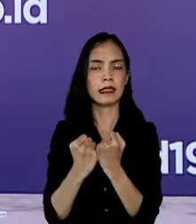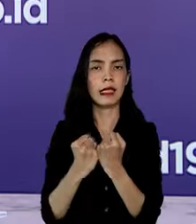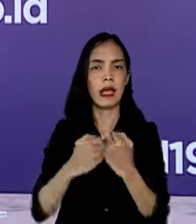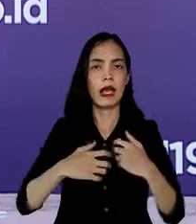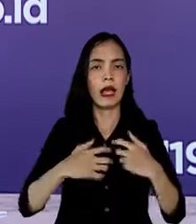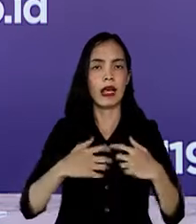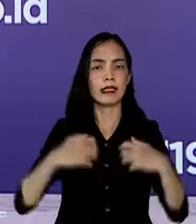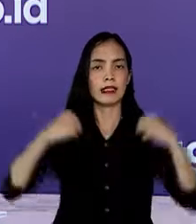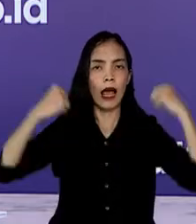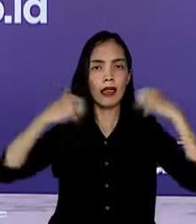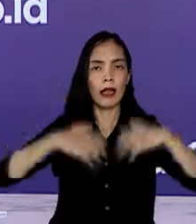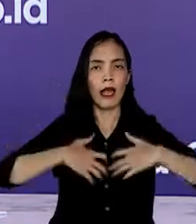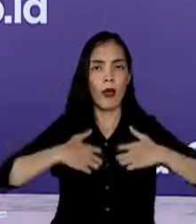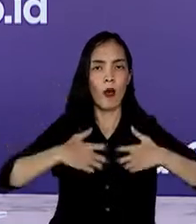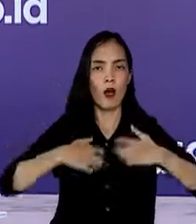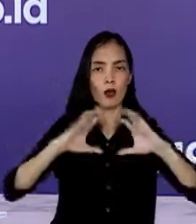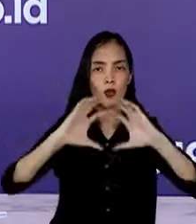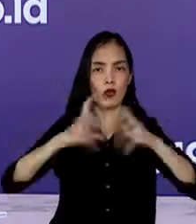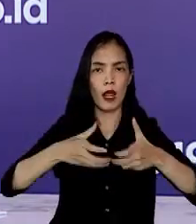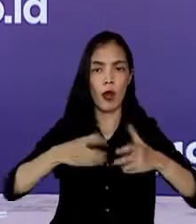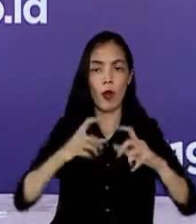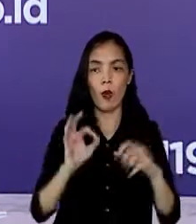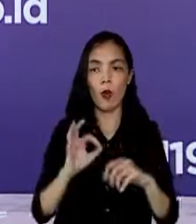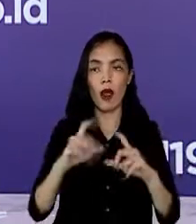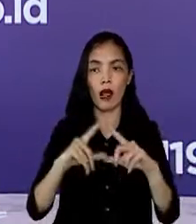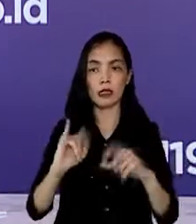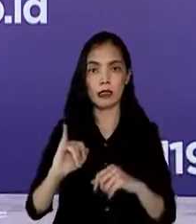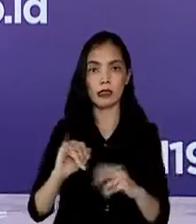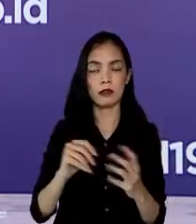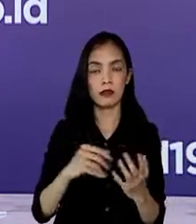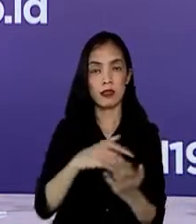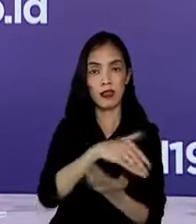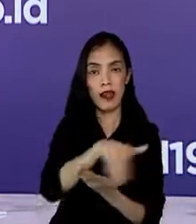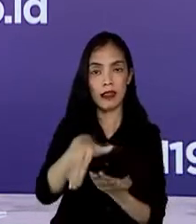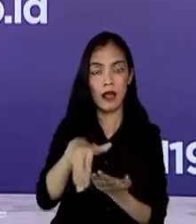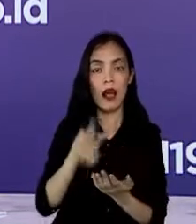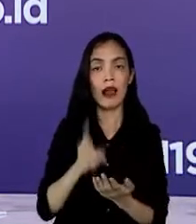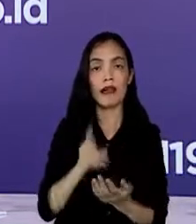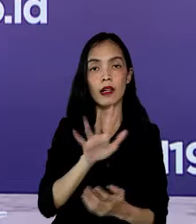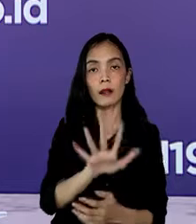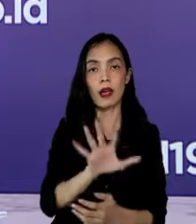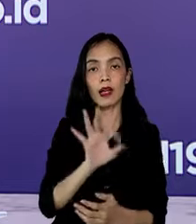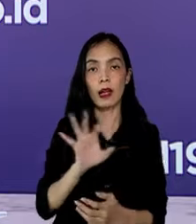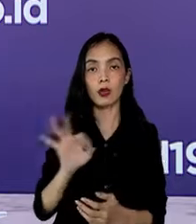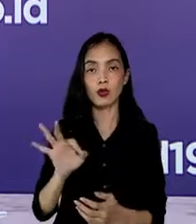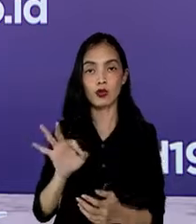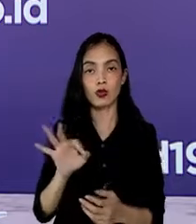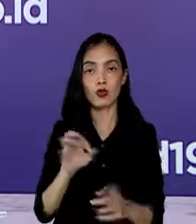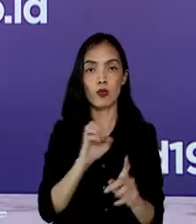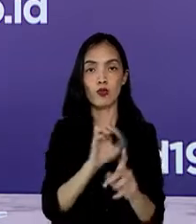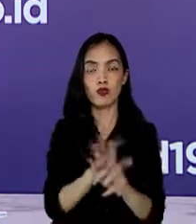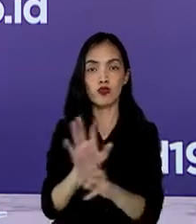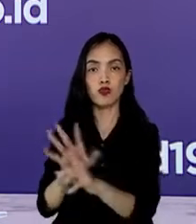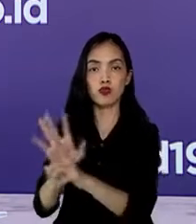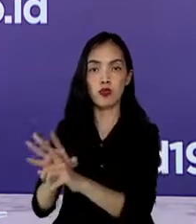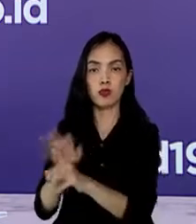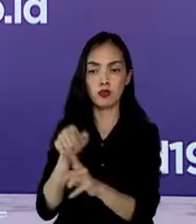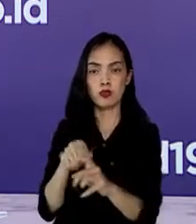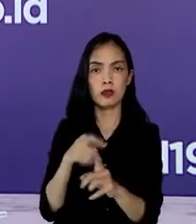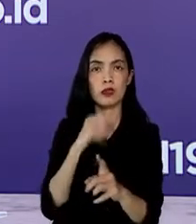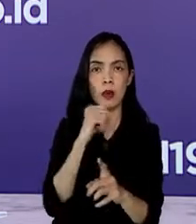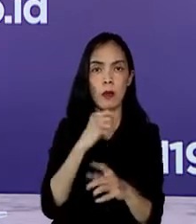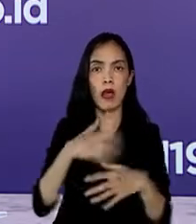dunia secara global saat ini tercatat 500 kasus pada 10 spesies di